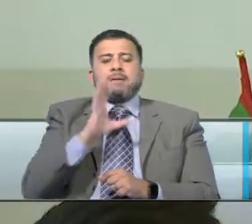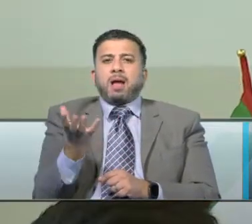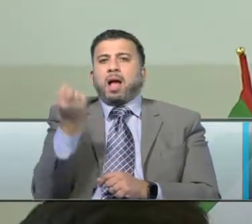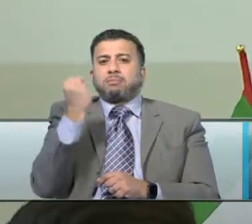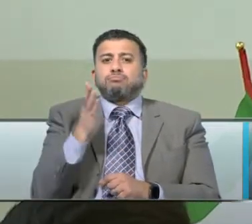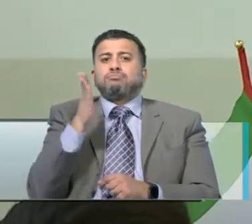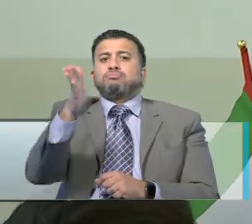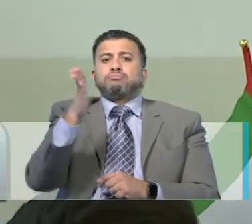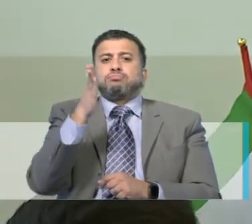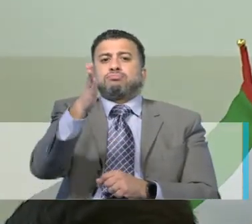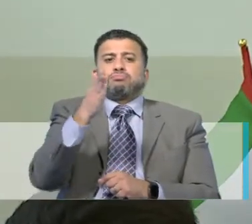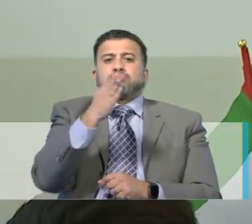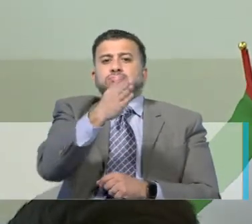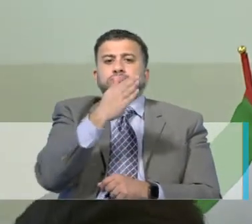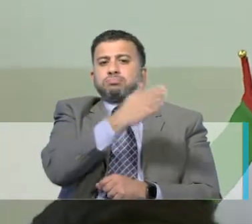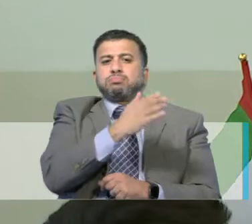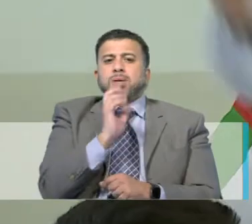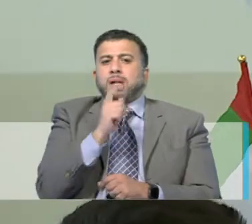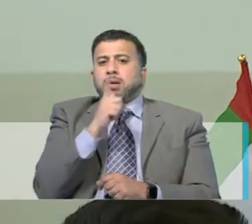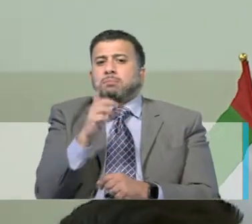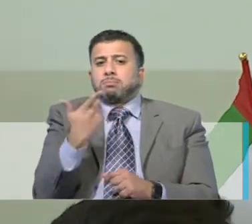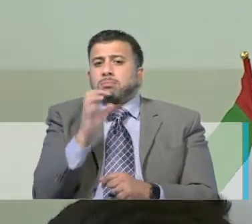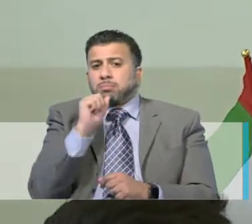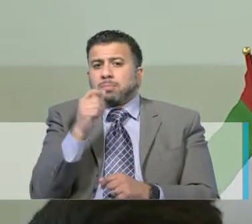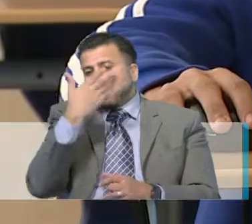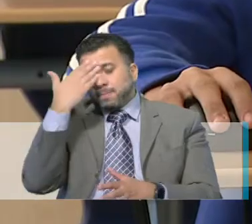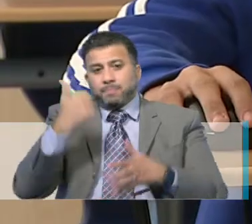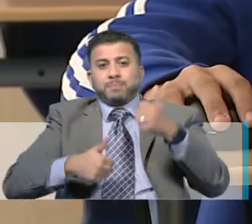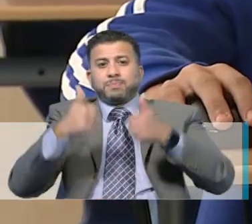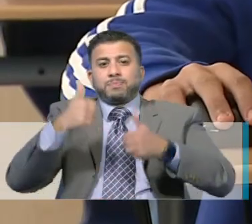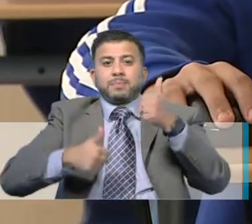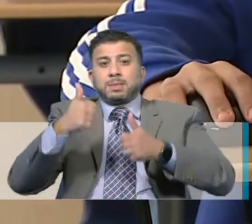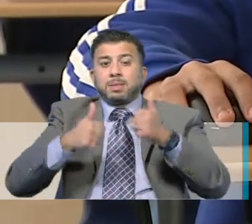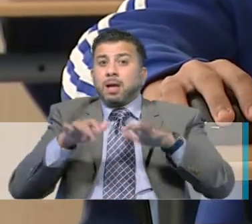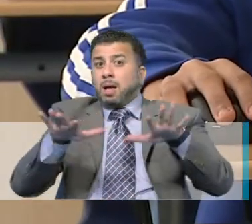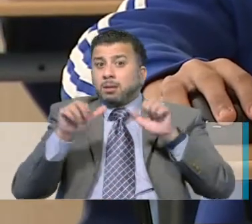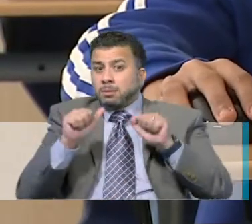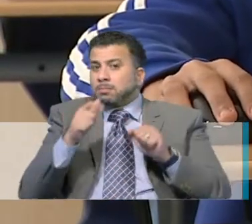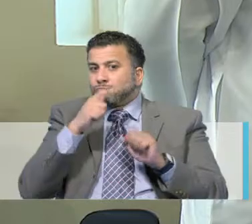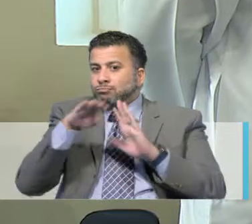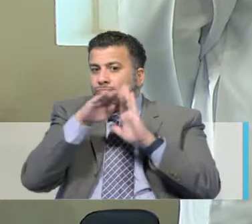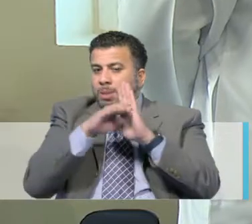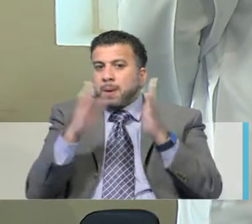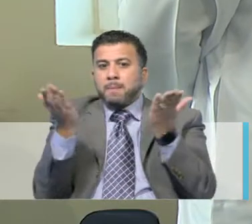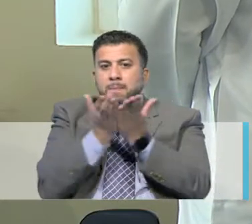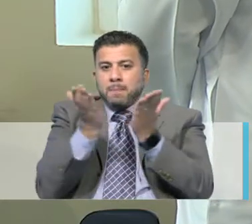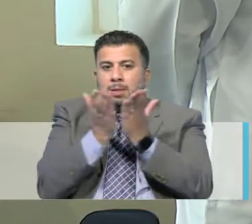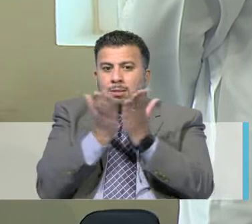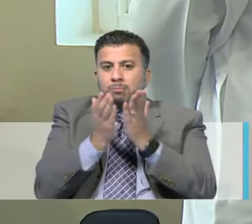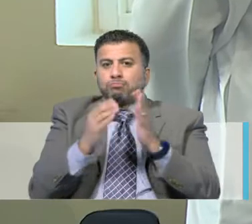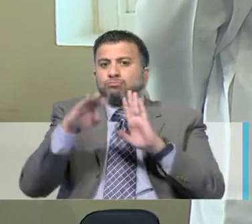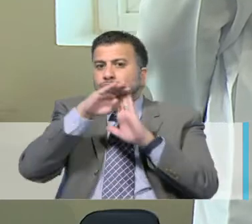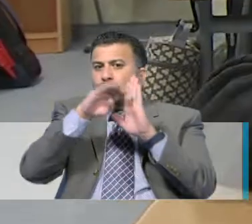ضمن زيارتها الميدانية للوقوف على سير الامتحانات والتأكد من التزام المدارس